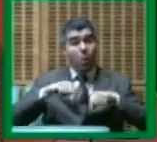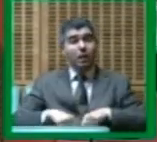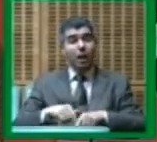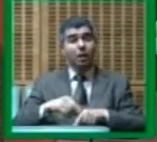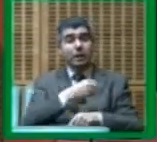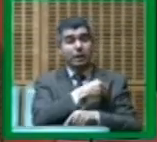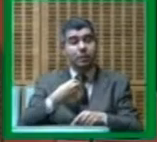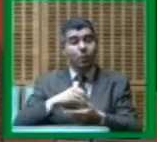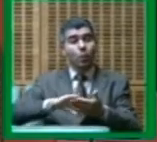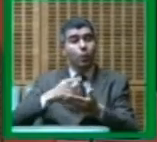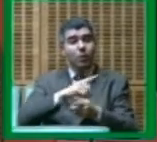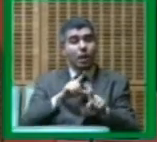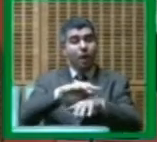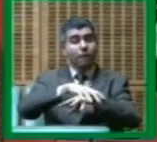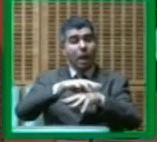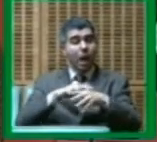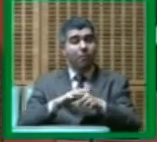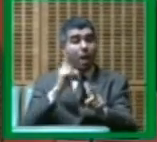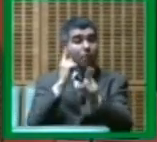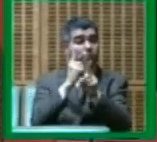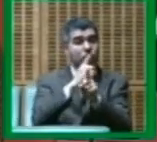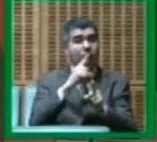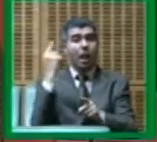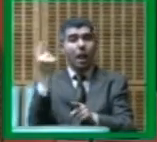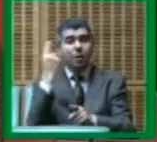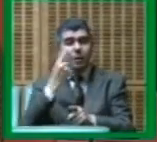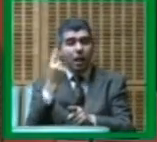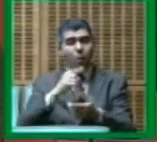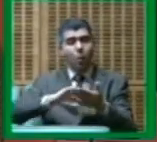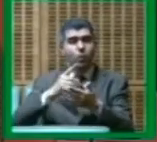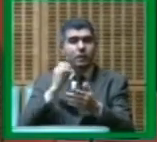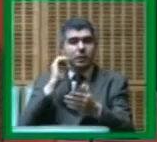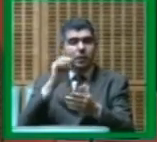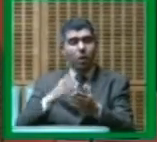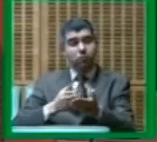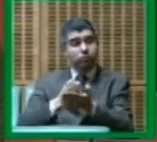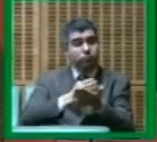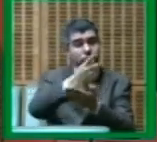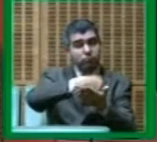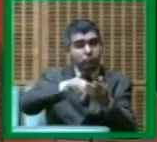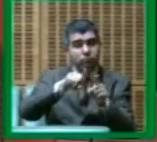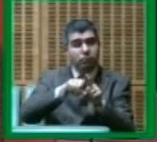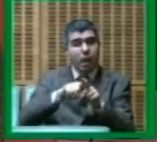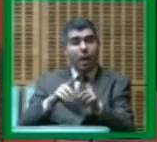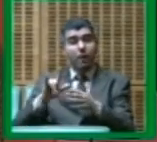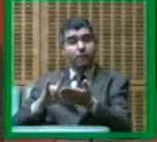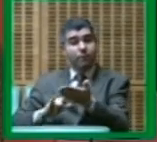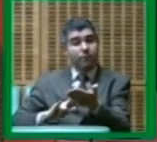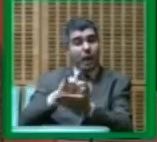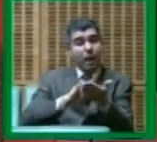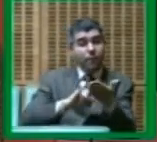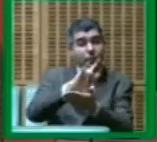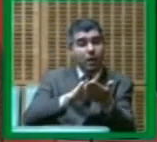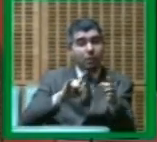الداخليه، مع الساده الولاة العمال، كانوا المروحيات، كاين لجان محليه، زدنا لي فريكونس ديال لارام، يعني باش يمكننا